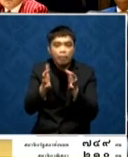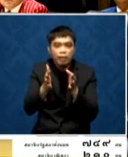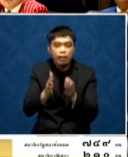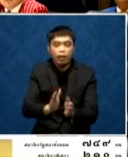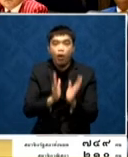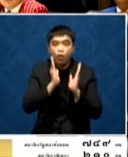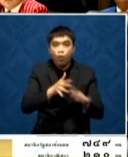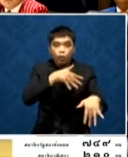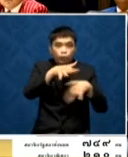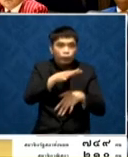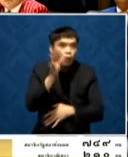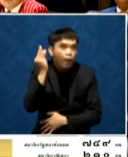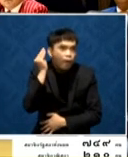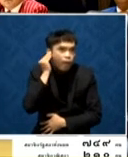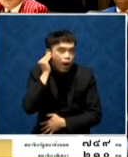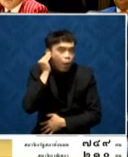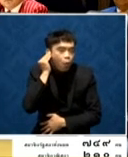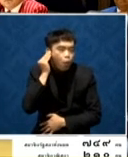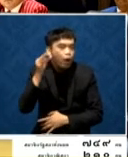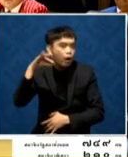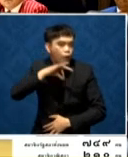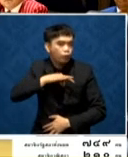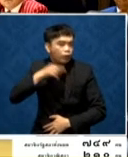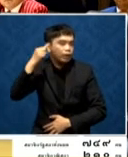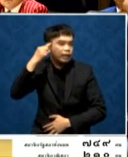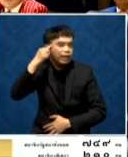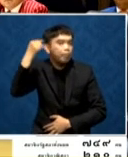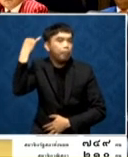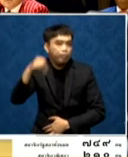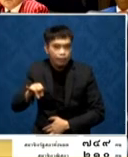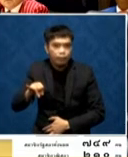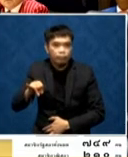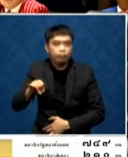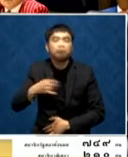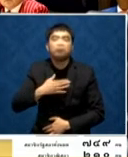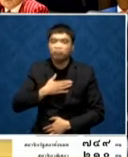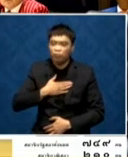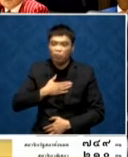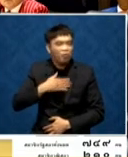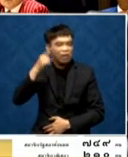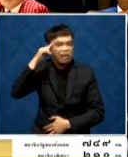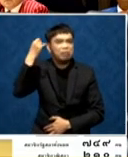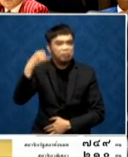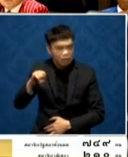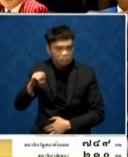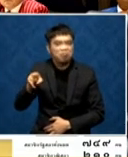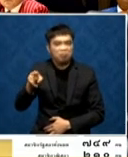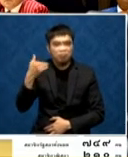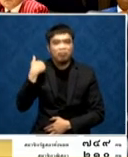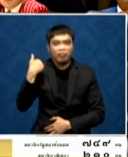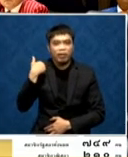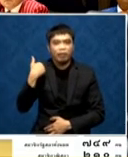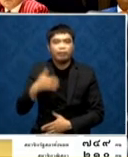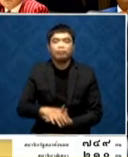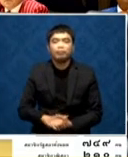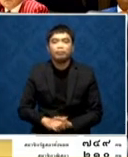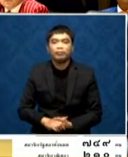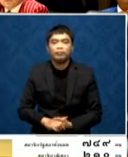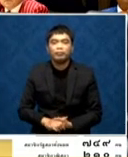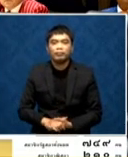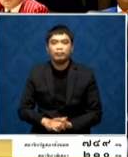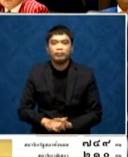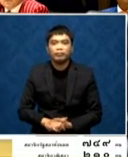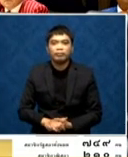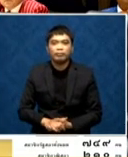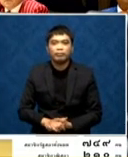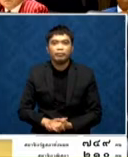งคือว่าอ่ะก็ยังก้าวไกลยังไปไม่ถึงฝั่งฝันนี่เพราะนั้นเขาจะไปแลนสไลด์ข้างหน้าอันนี้พูดถึงการแข่งขันระหว่างเพื่อไทยกับก้าวไกลนะเพราะนั้นแล้ว